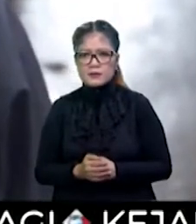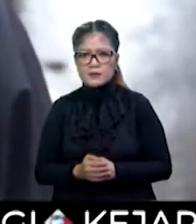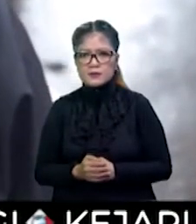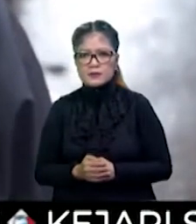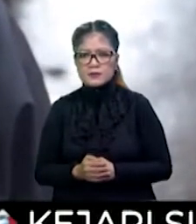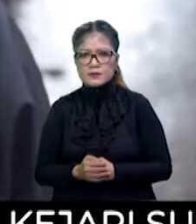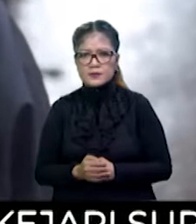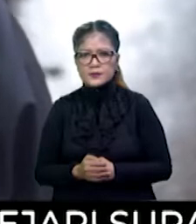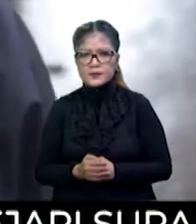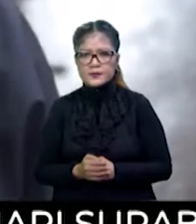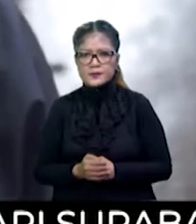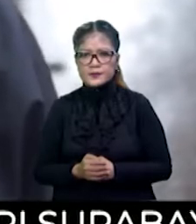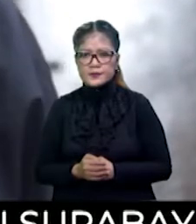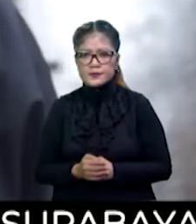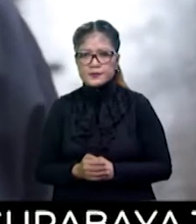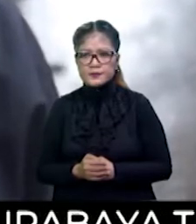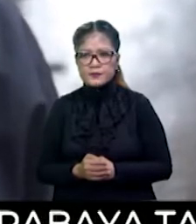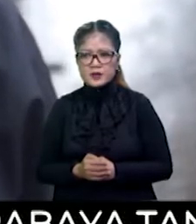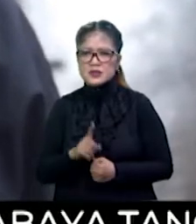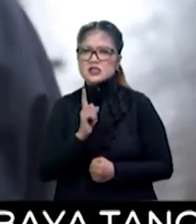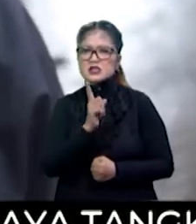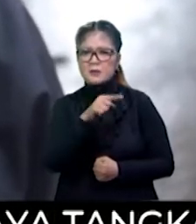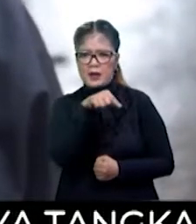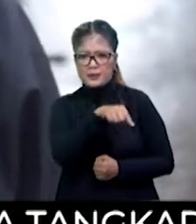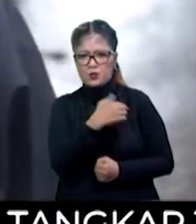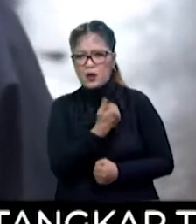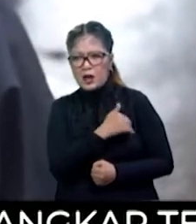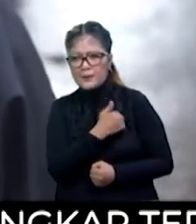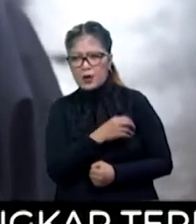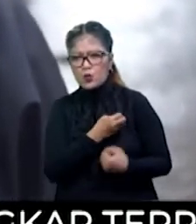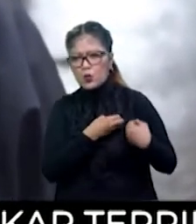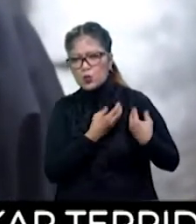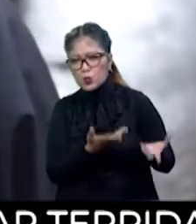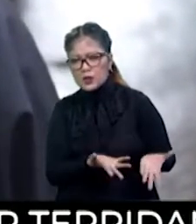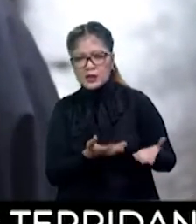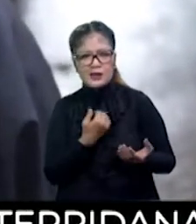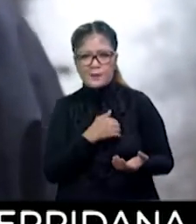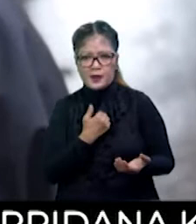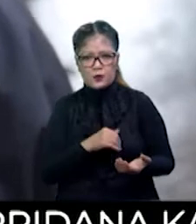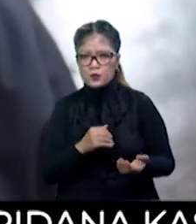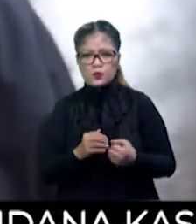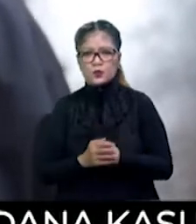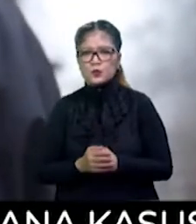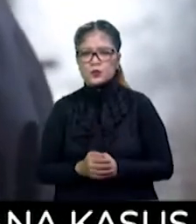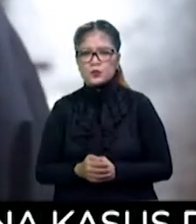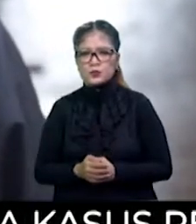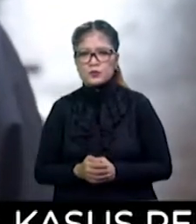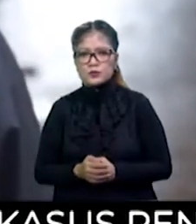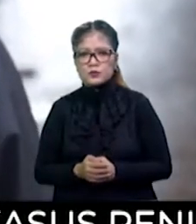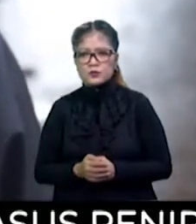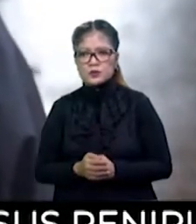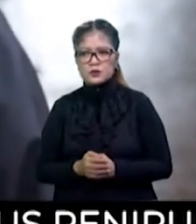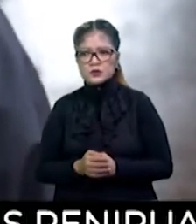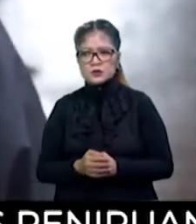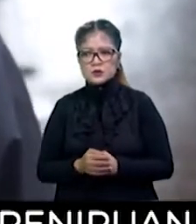lagi bagus 100 lah lebih lah. Ya. Jadi sekarang enggak sama sekali berarti ya kalau... Ya, kalau mogok kan enggak